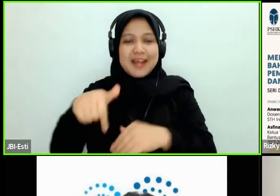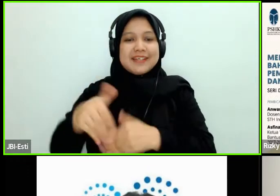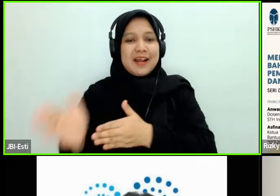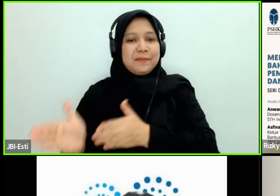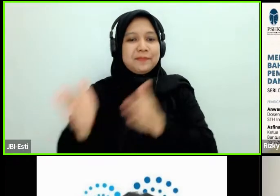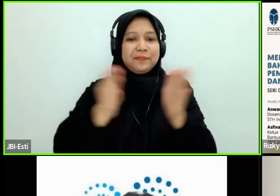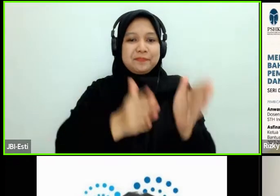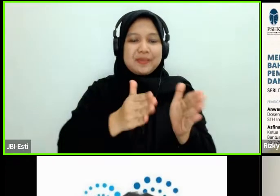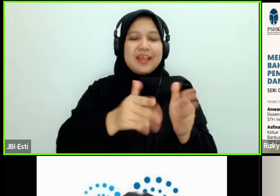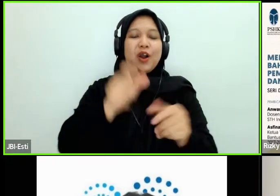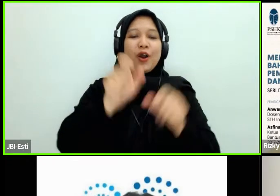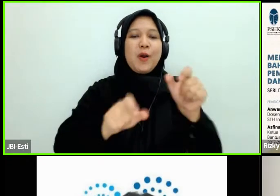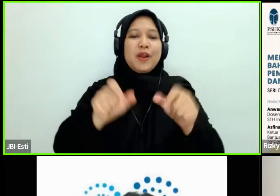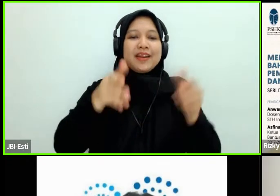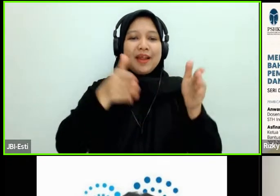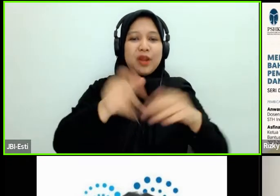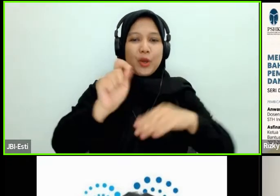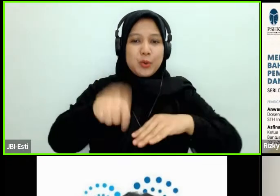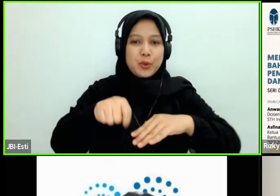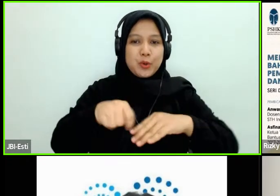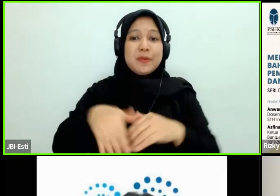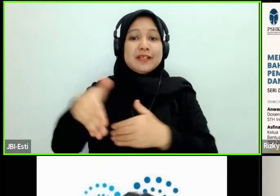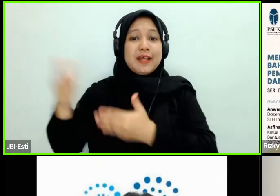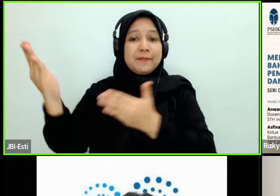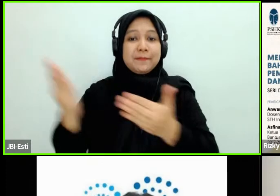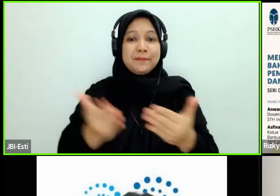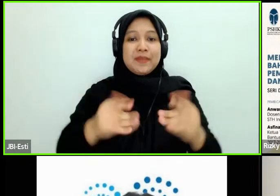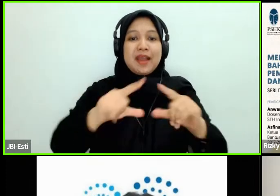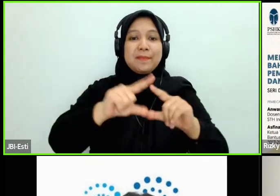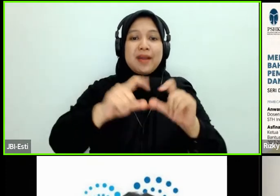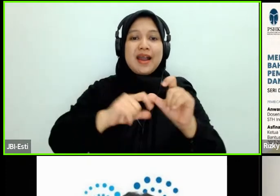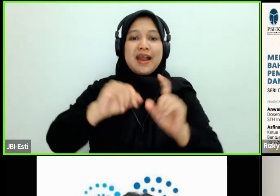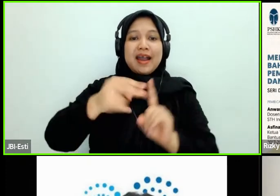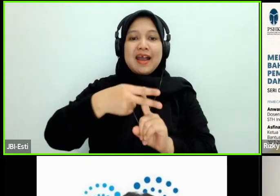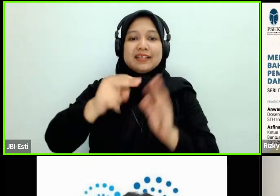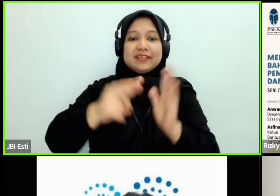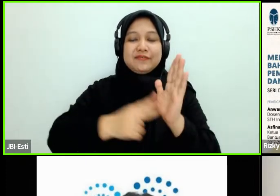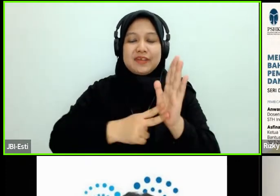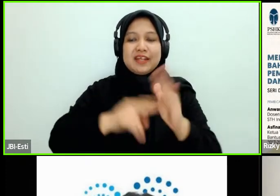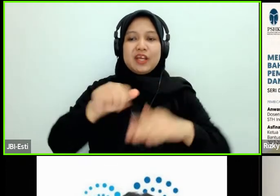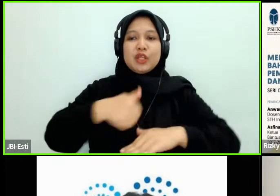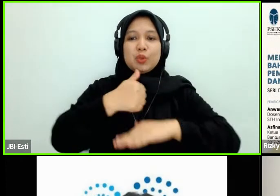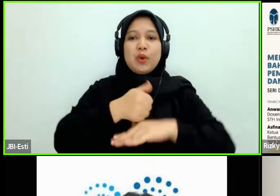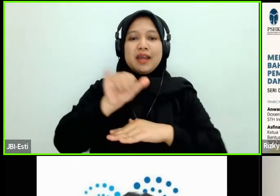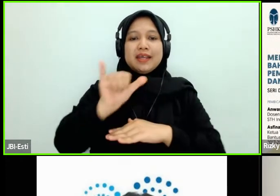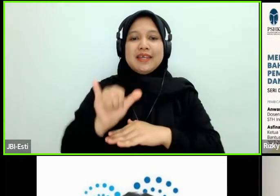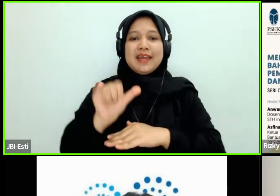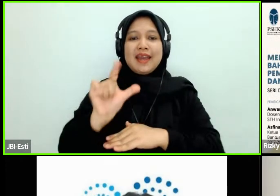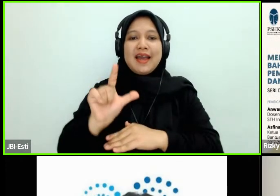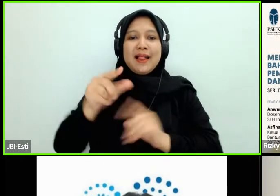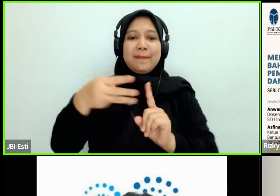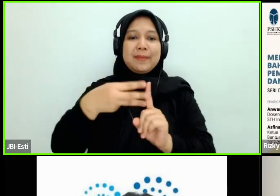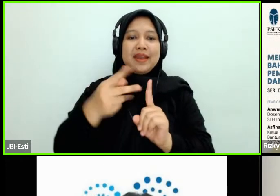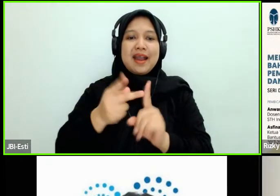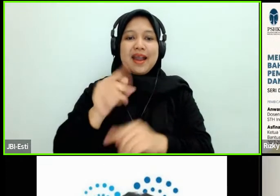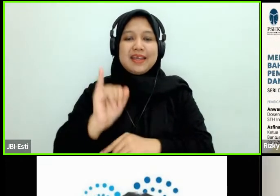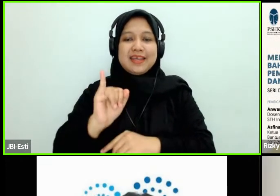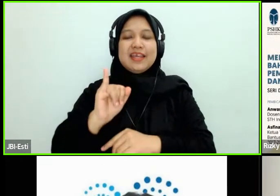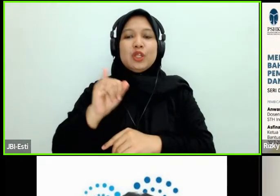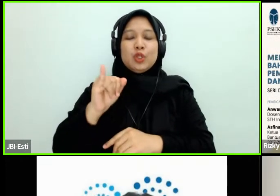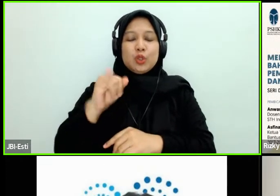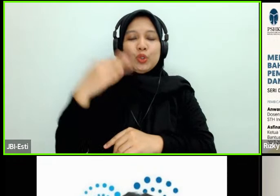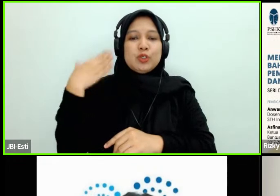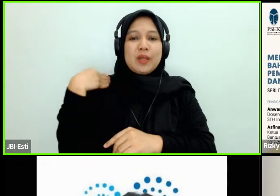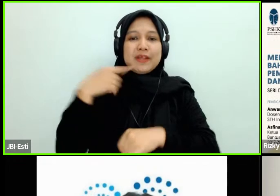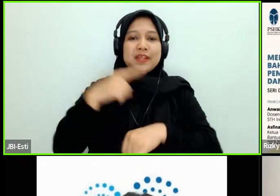asfinawati ketua ylbhi periode 2017 2022 to untuk membahas fenomena